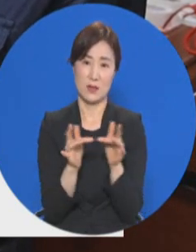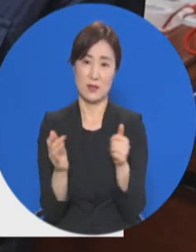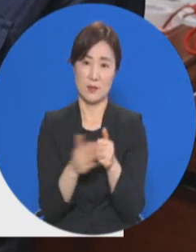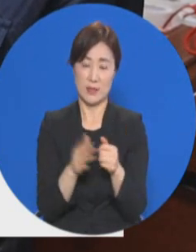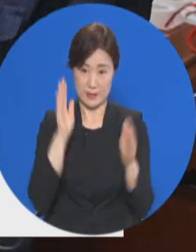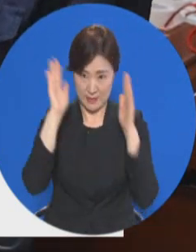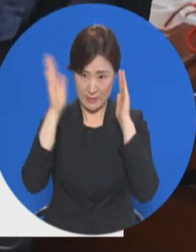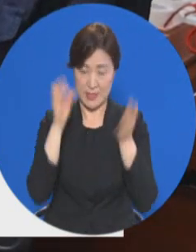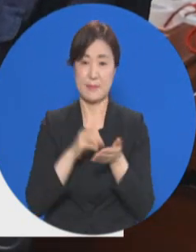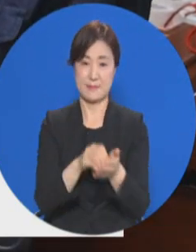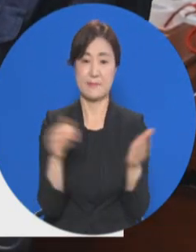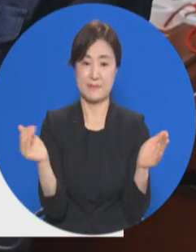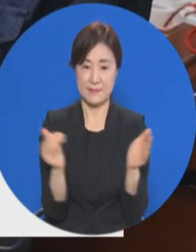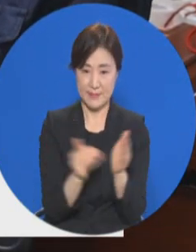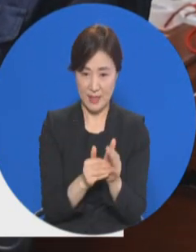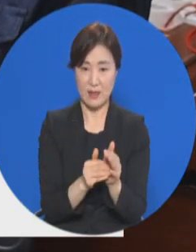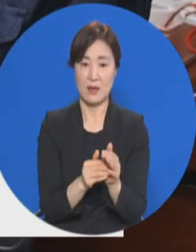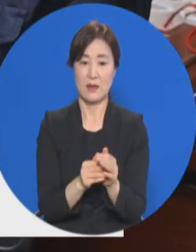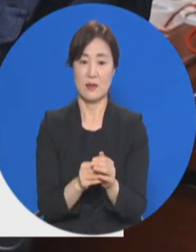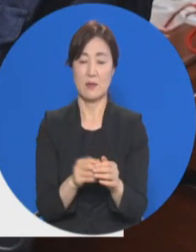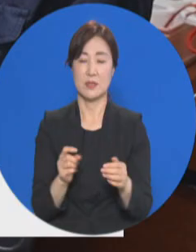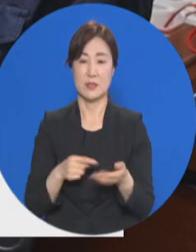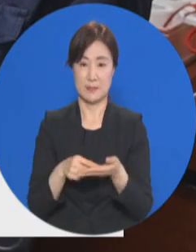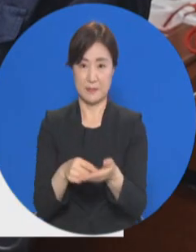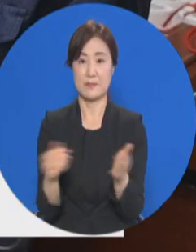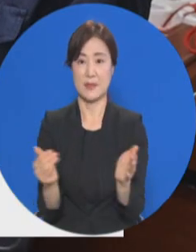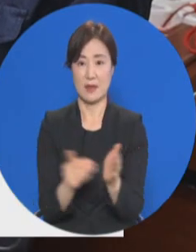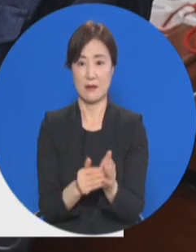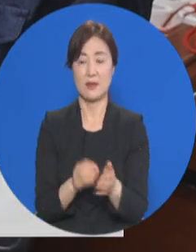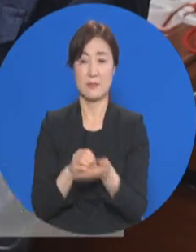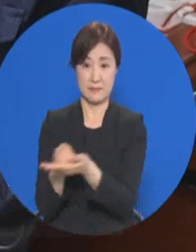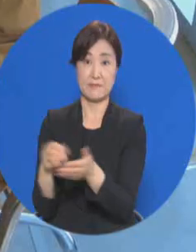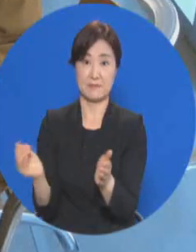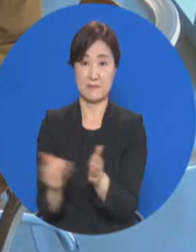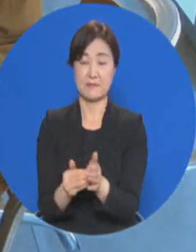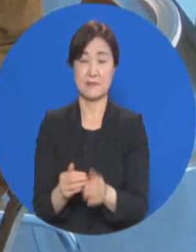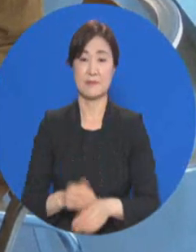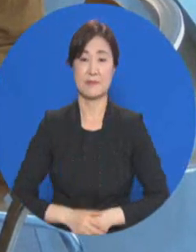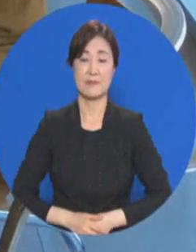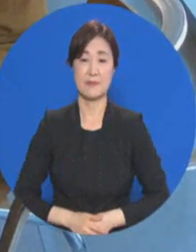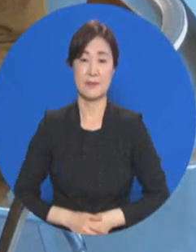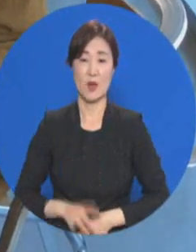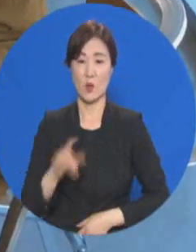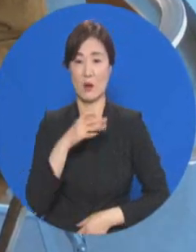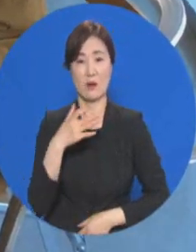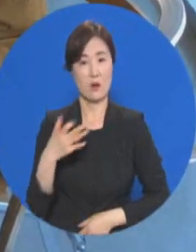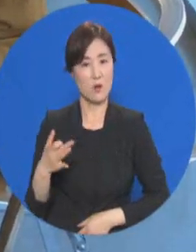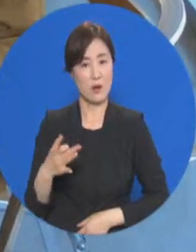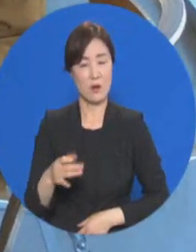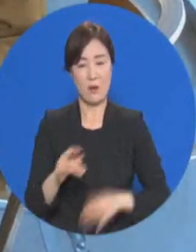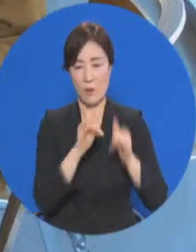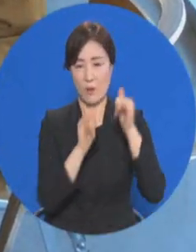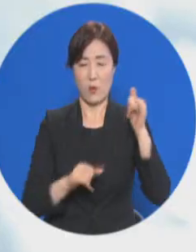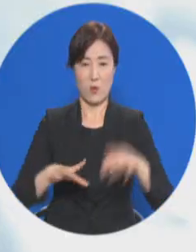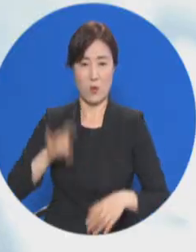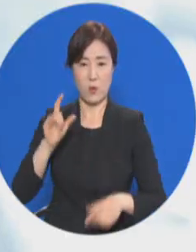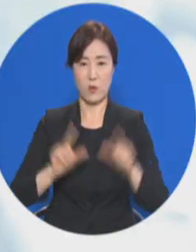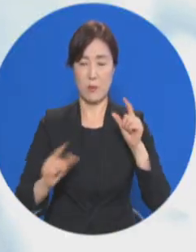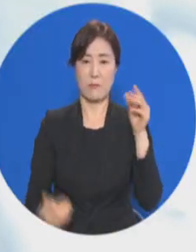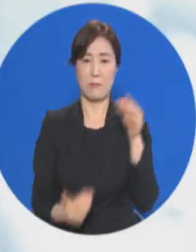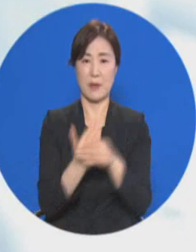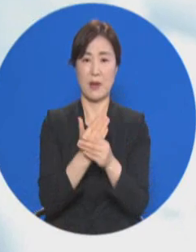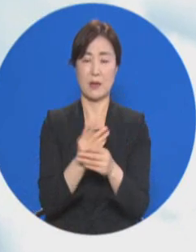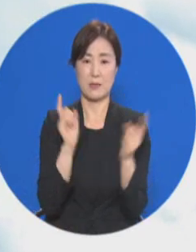스토어에 네, 네. 그 지금 개설은 해놨고요. 가입도 제가 해놨고. 코로나19라는 초유의 사태를